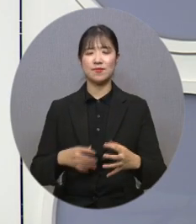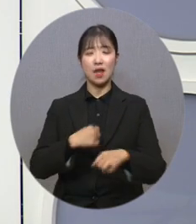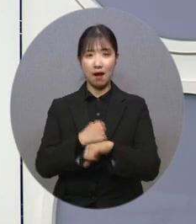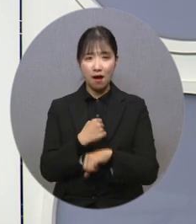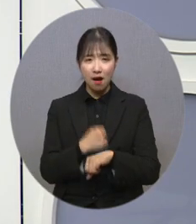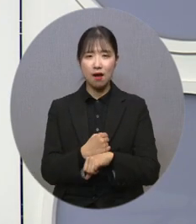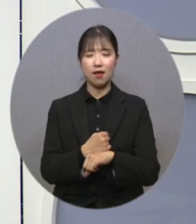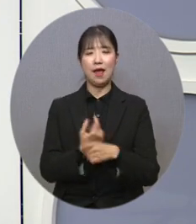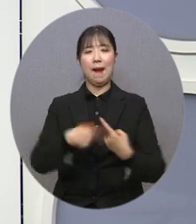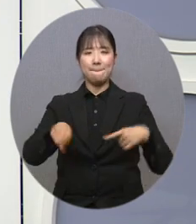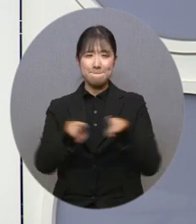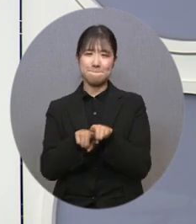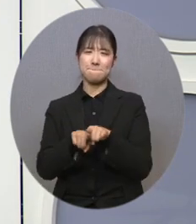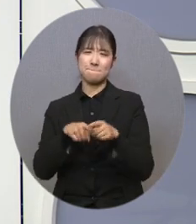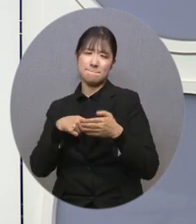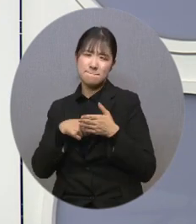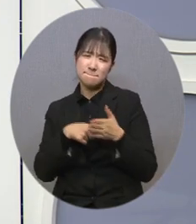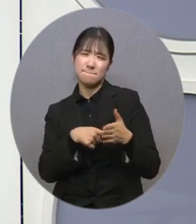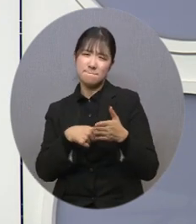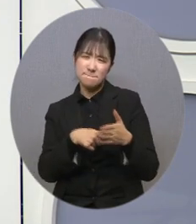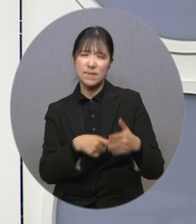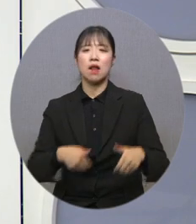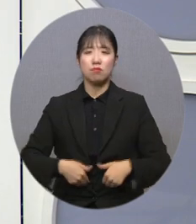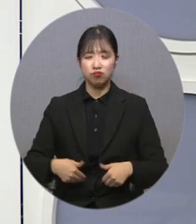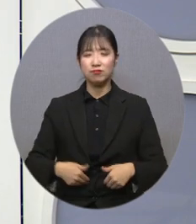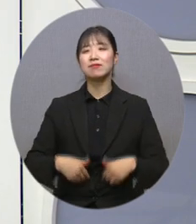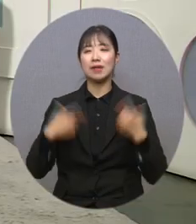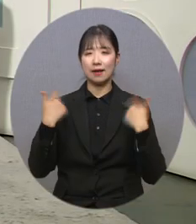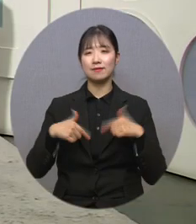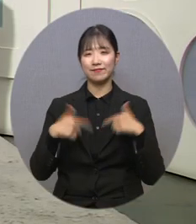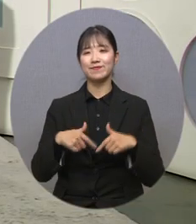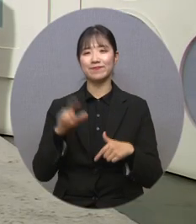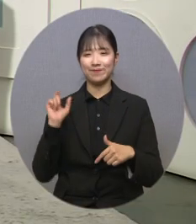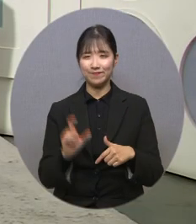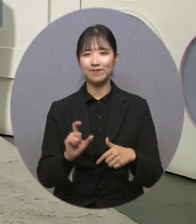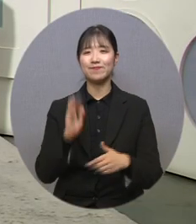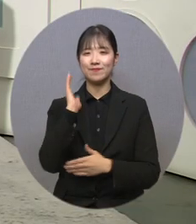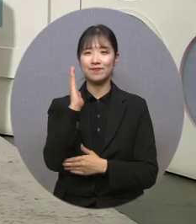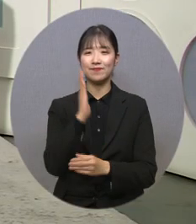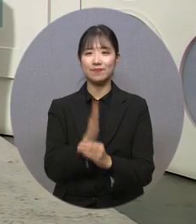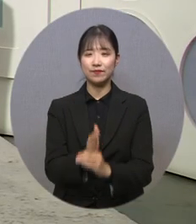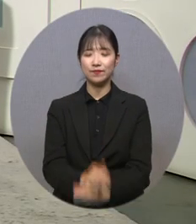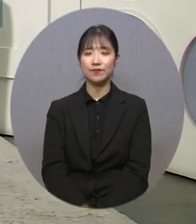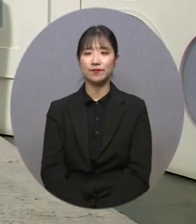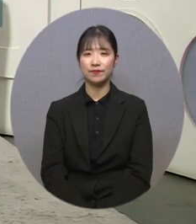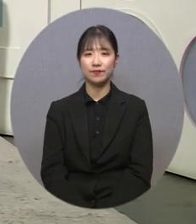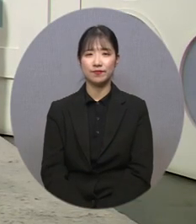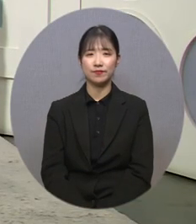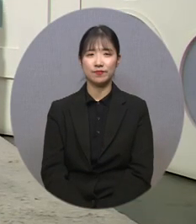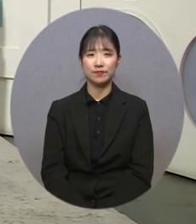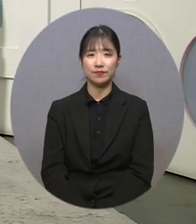감싸고 함께 나가지 않으면 안 된다는 걸 항상 강조를 하고 있습니다. 네. 그래요.